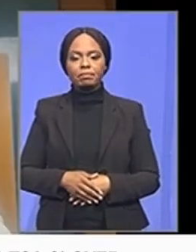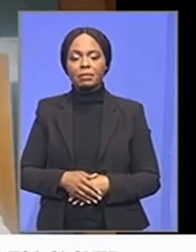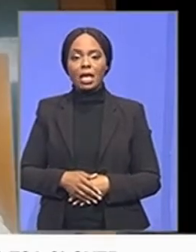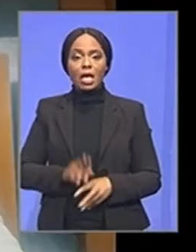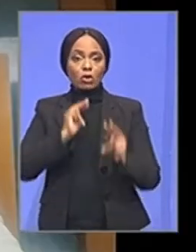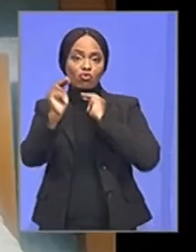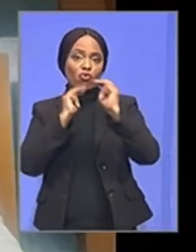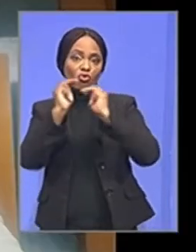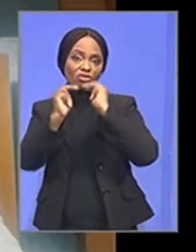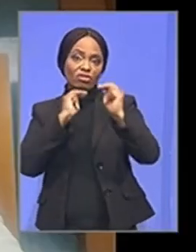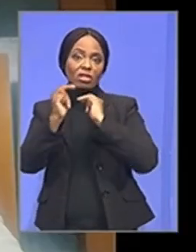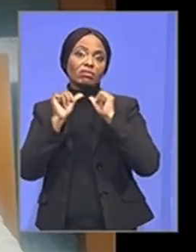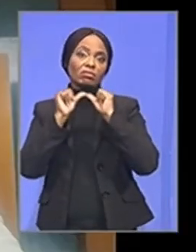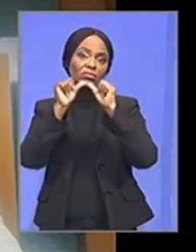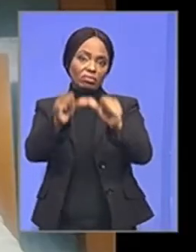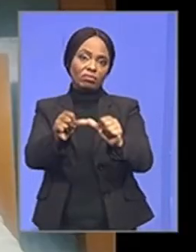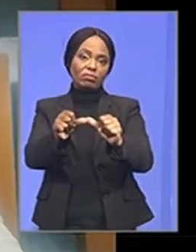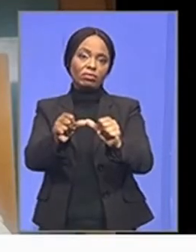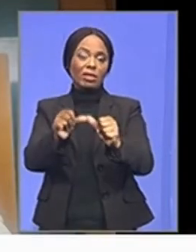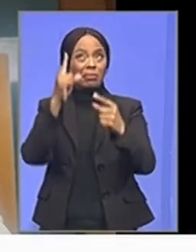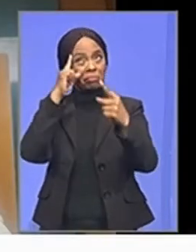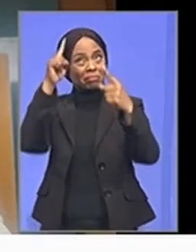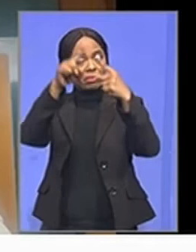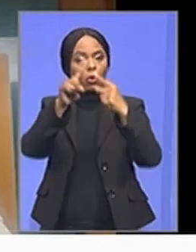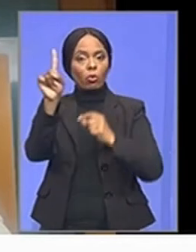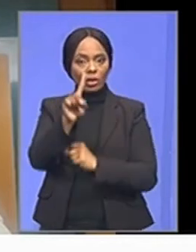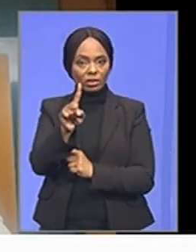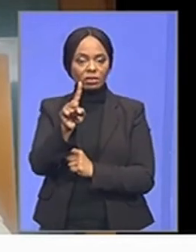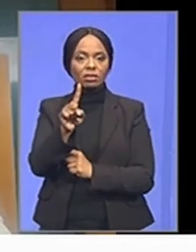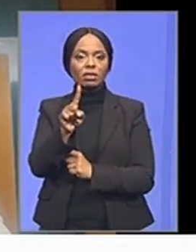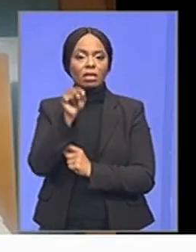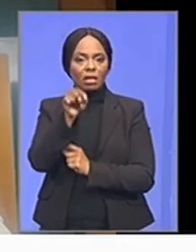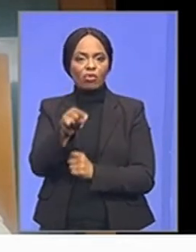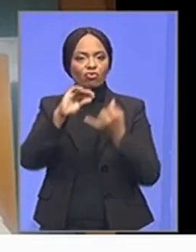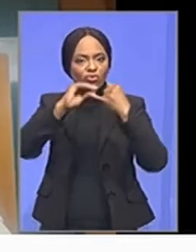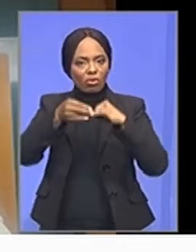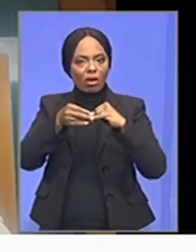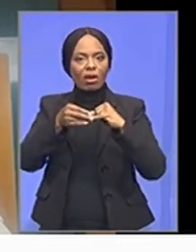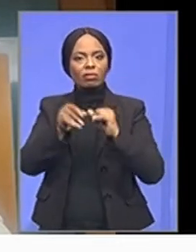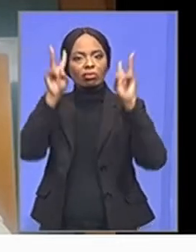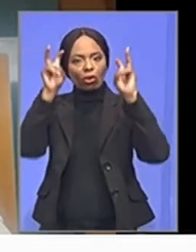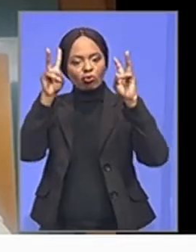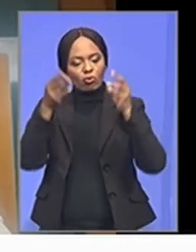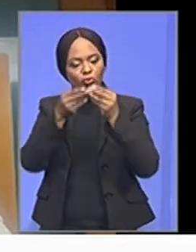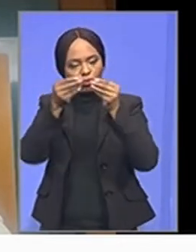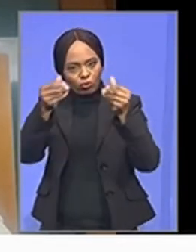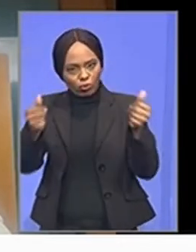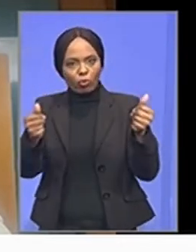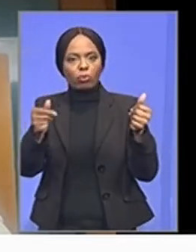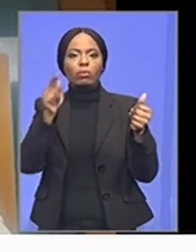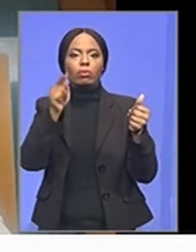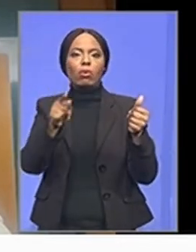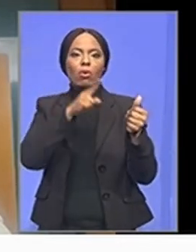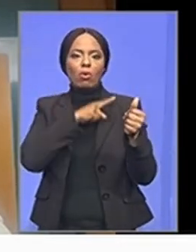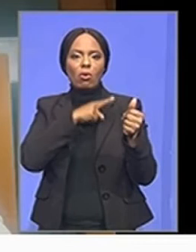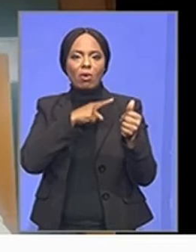tswelela tseo e leng gore maikaelelo a tsone ke go leka go efoga go tswala gono gore baagi ba